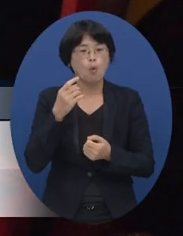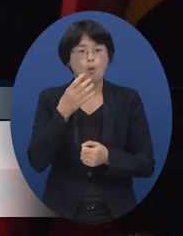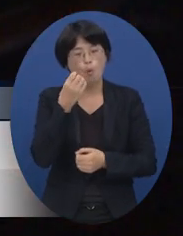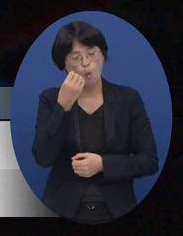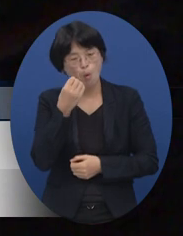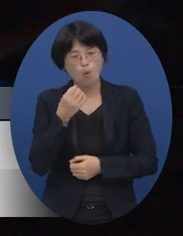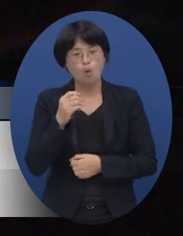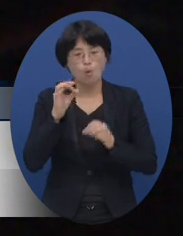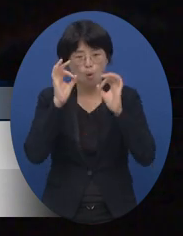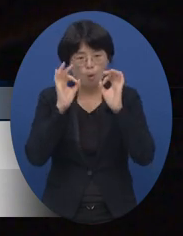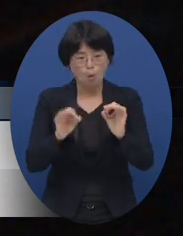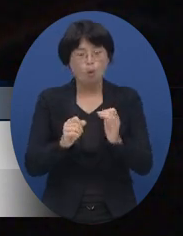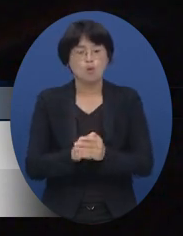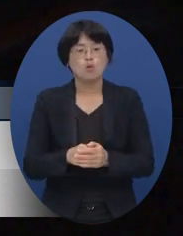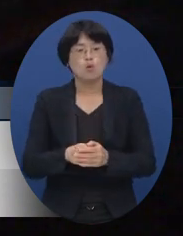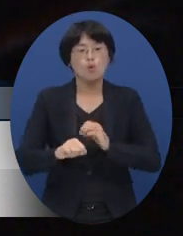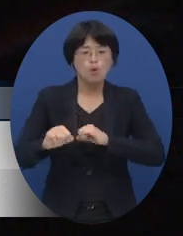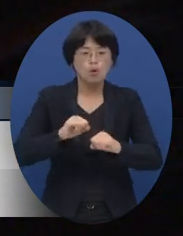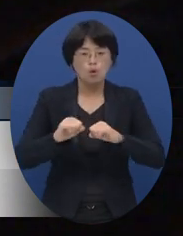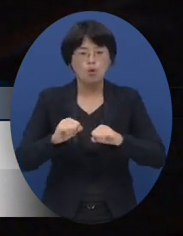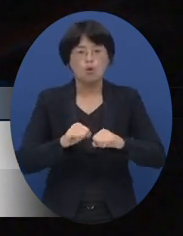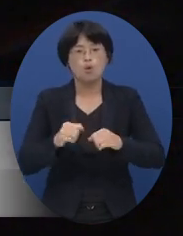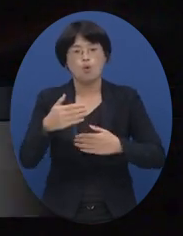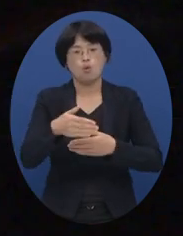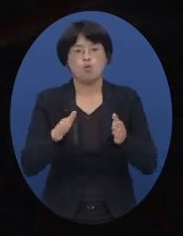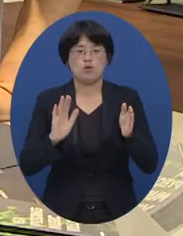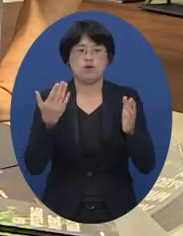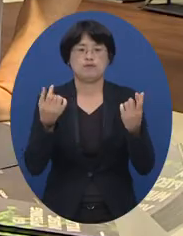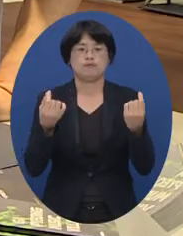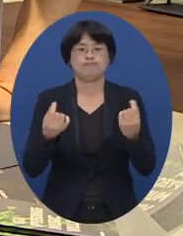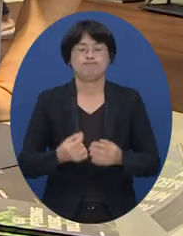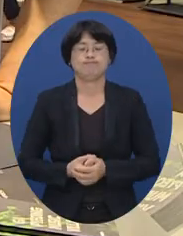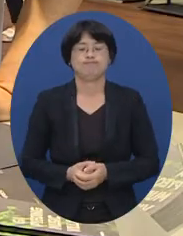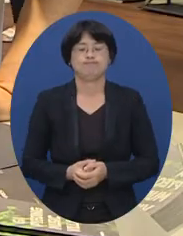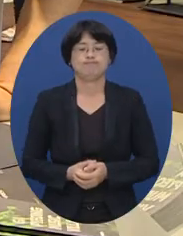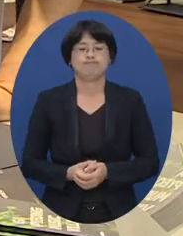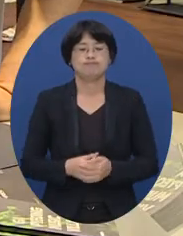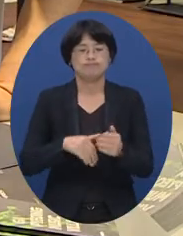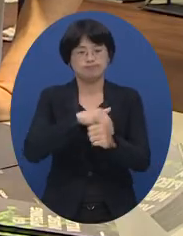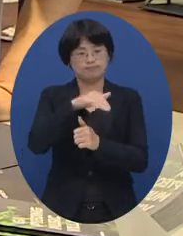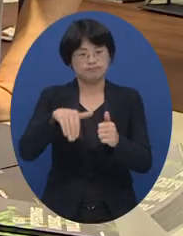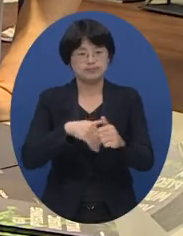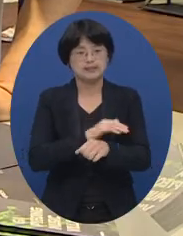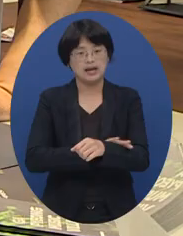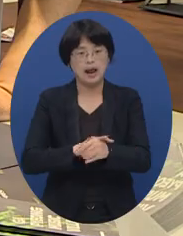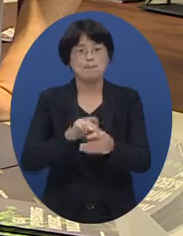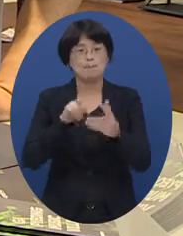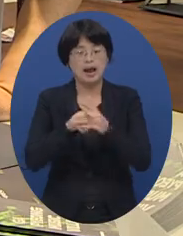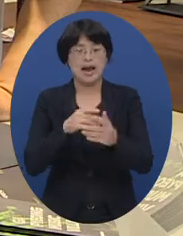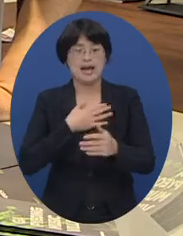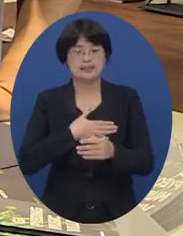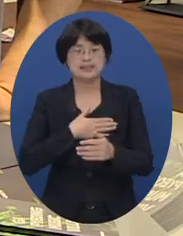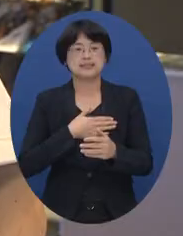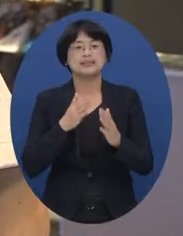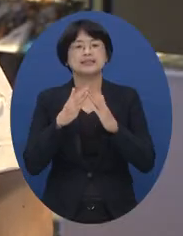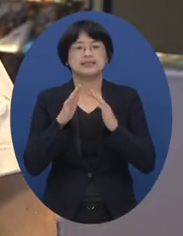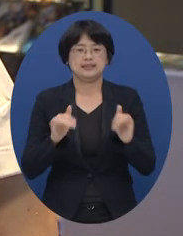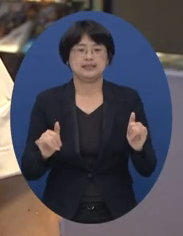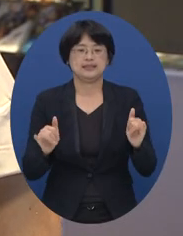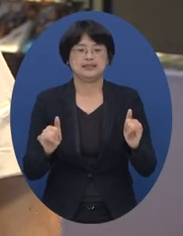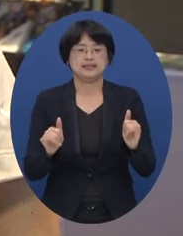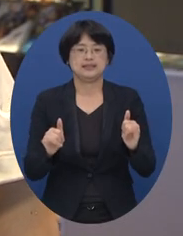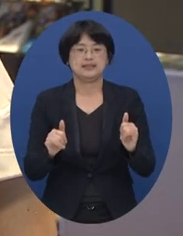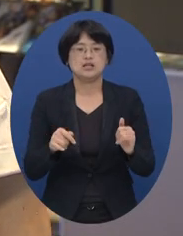흥미롭게 관찰하고 이렇게 활동할 수 있는 공간이 된것 같아요. 동네 사정을 잘 아는 주민들을 가평군에서 고용한